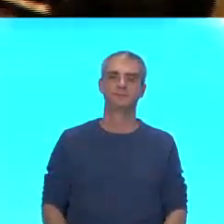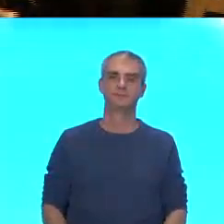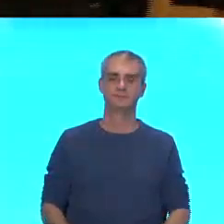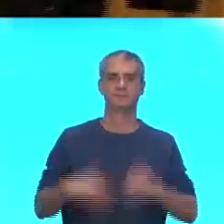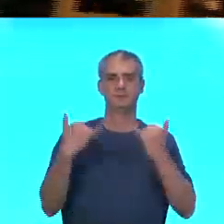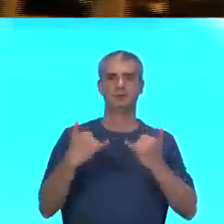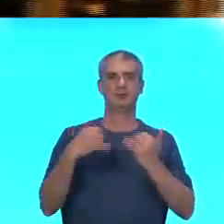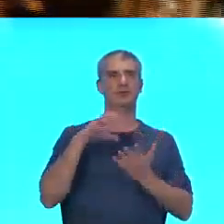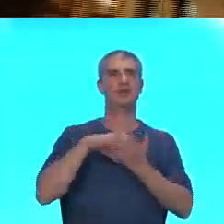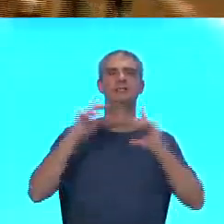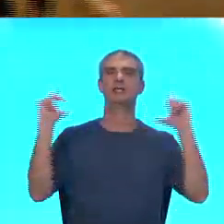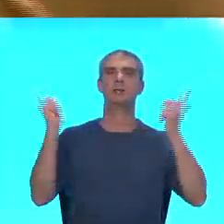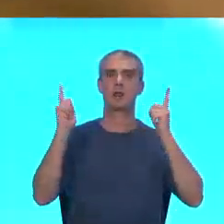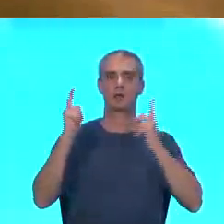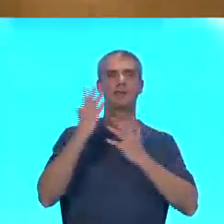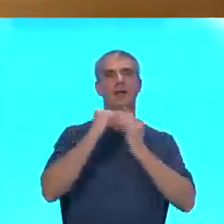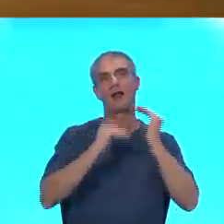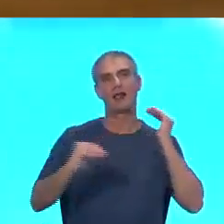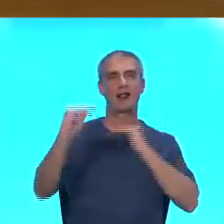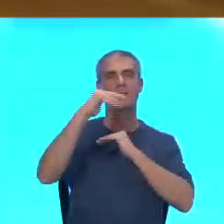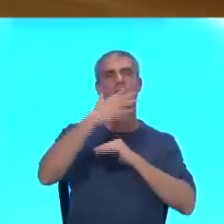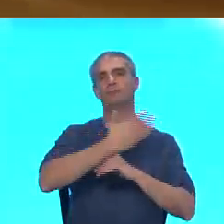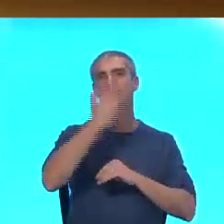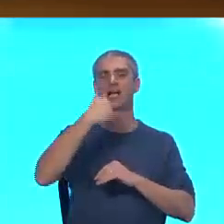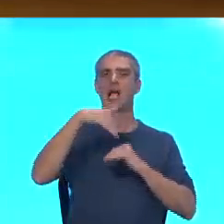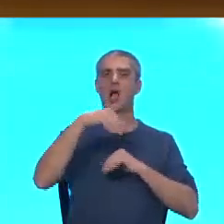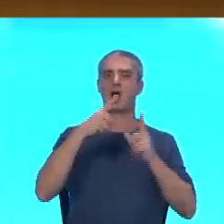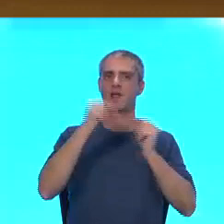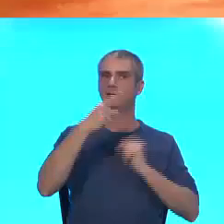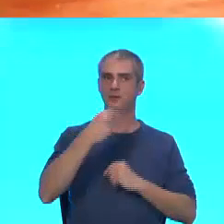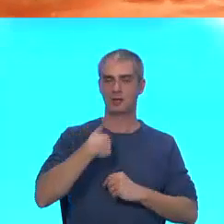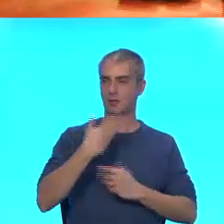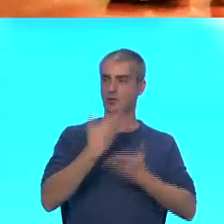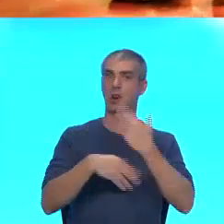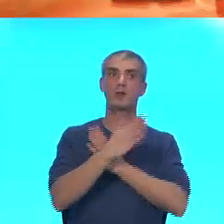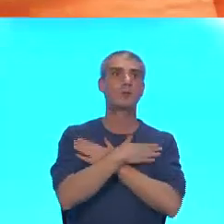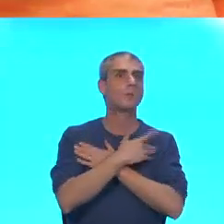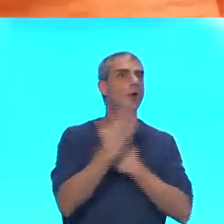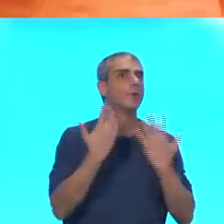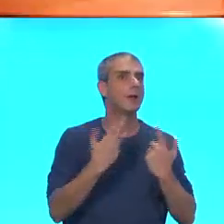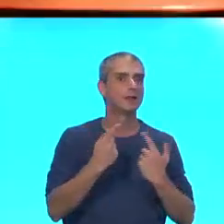ועכשיו למעוז הבילויים, החלק העליון המזרחי של רחוב עזה. עלינו ממעוז. מתי?